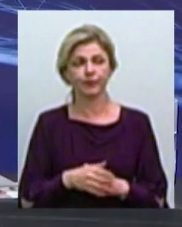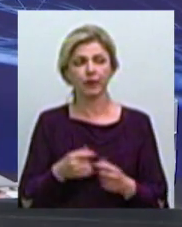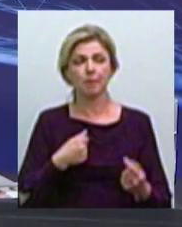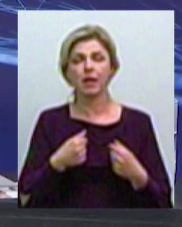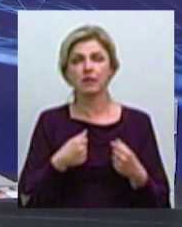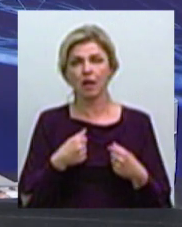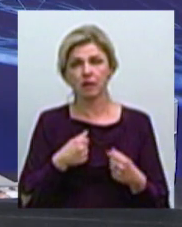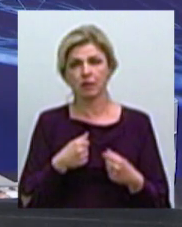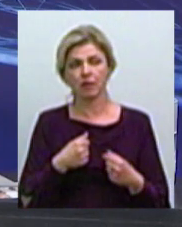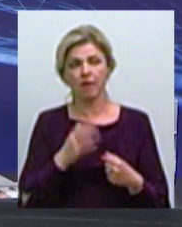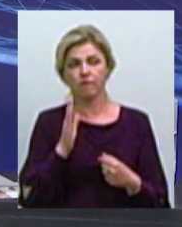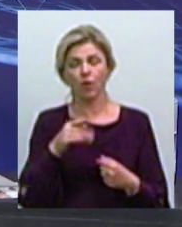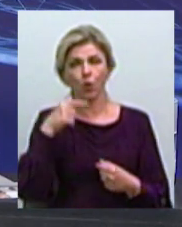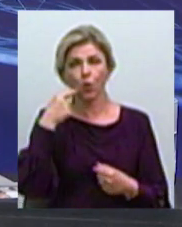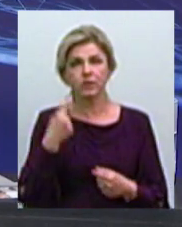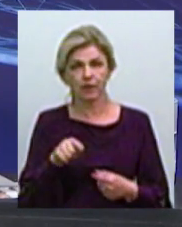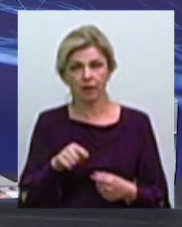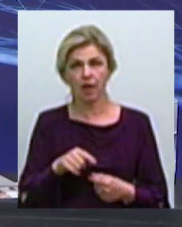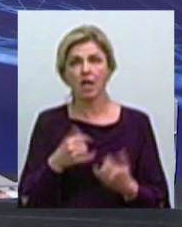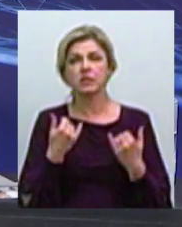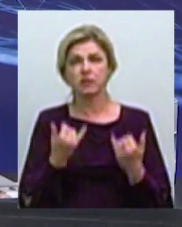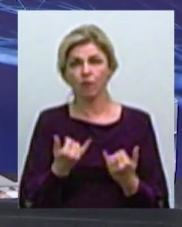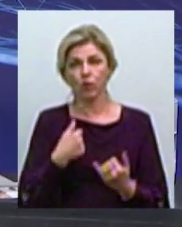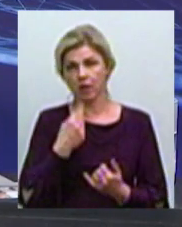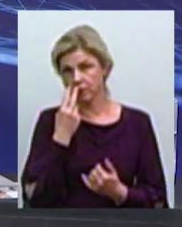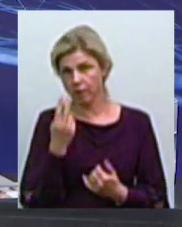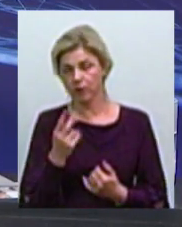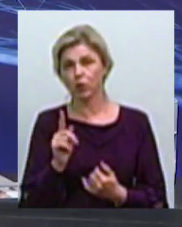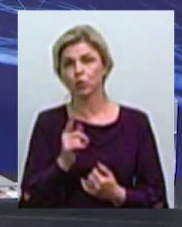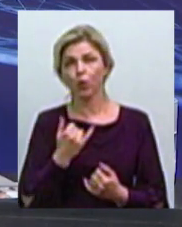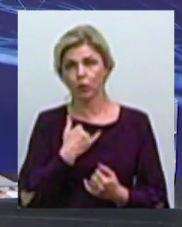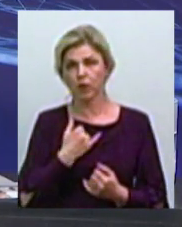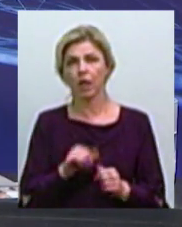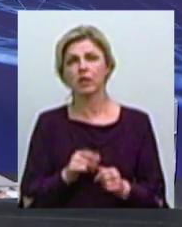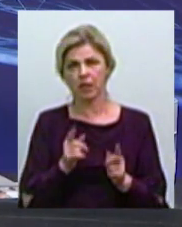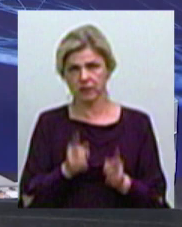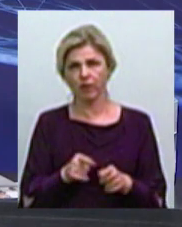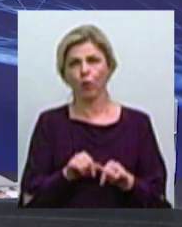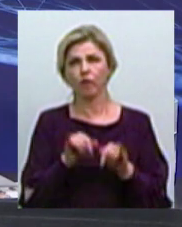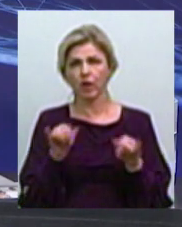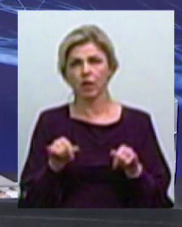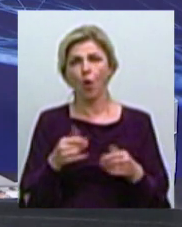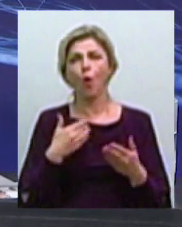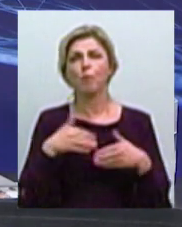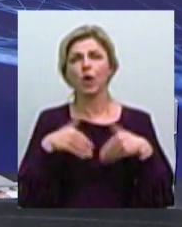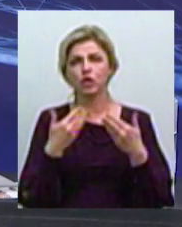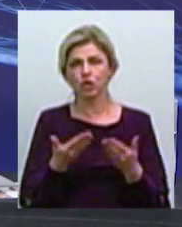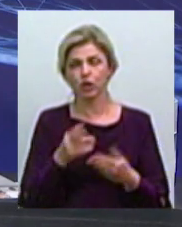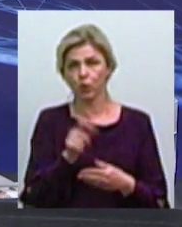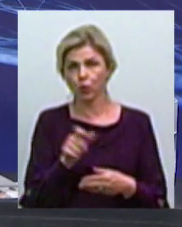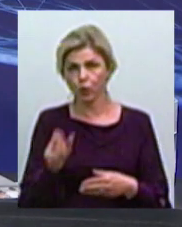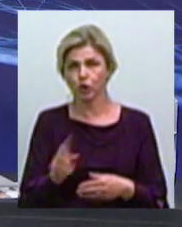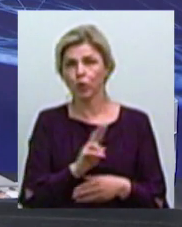пострадали в России. Вот. Но на сегодняшний день я смотрю, что у нас действительно увеличиваются обращения тех людей,